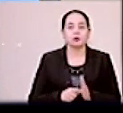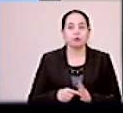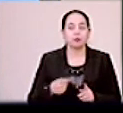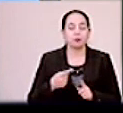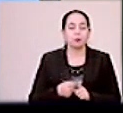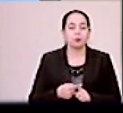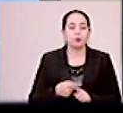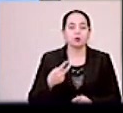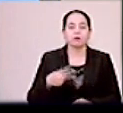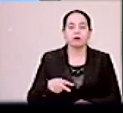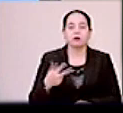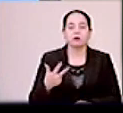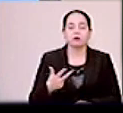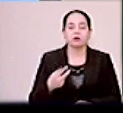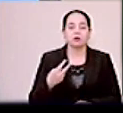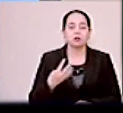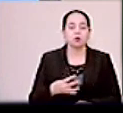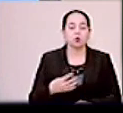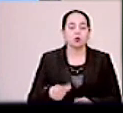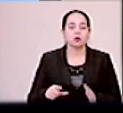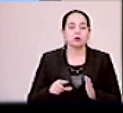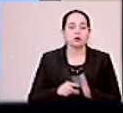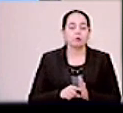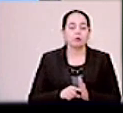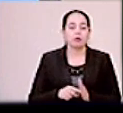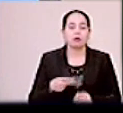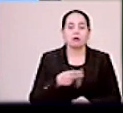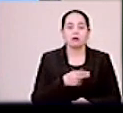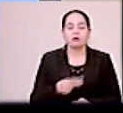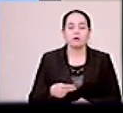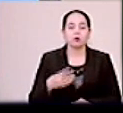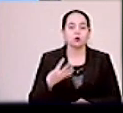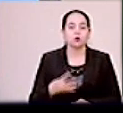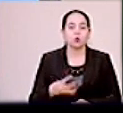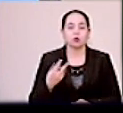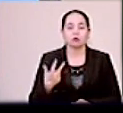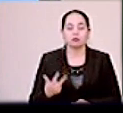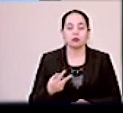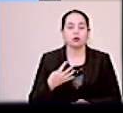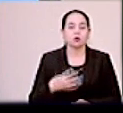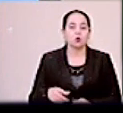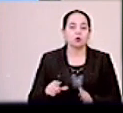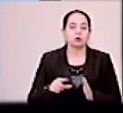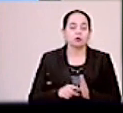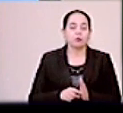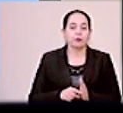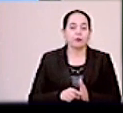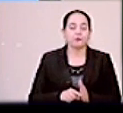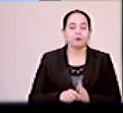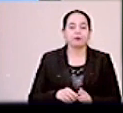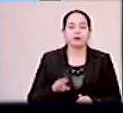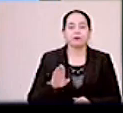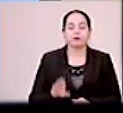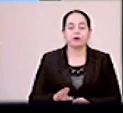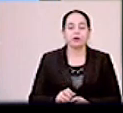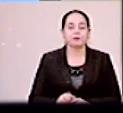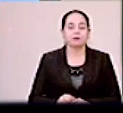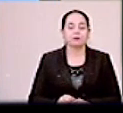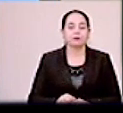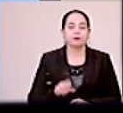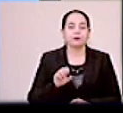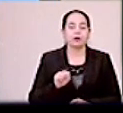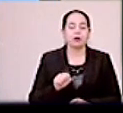47 плюс 23 47 равно 43 47. Пункт В.